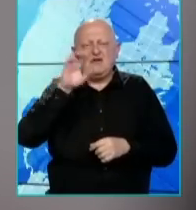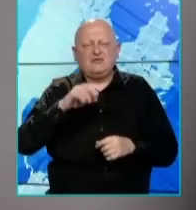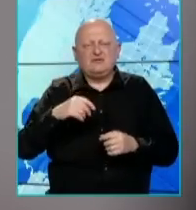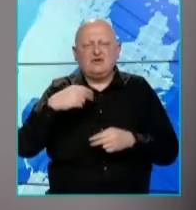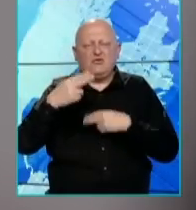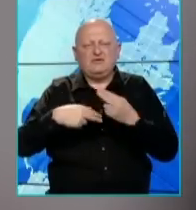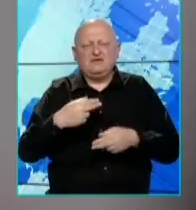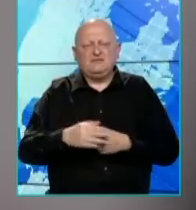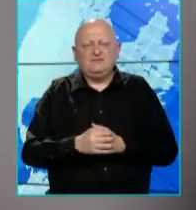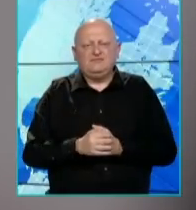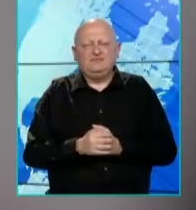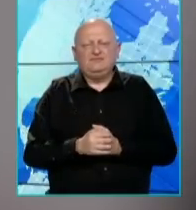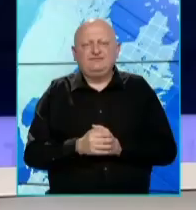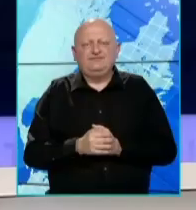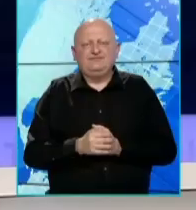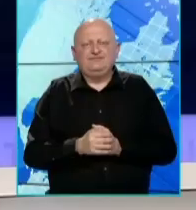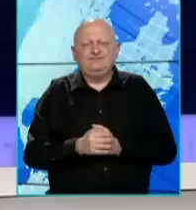komisije.